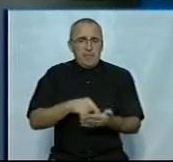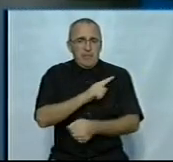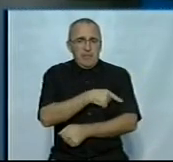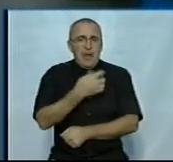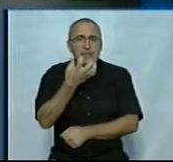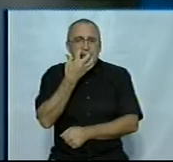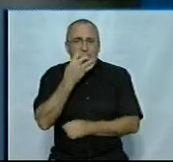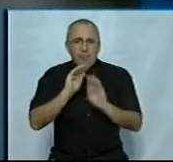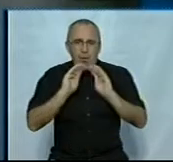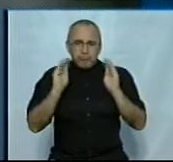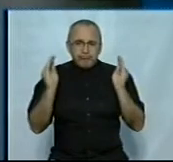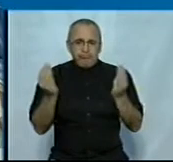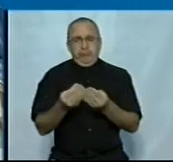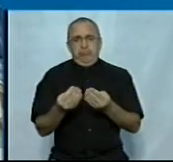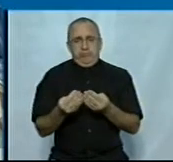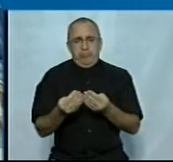мається. Теплосанація, да.